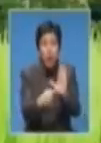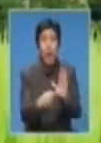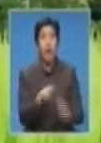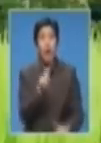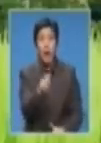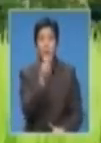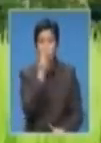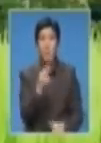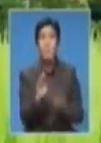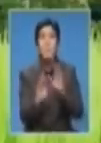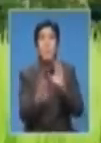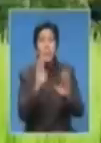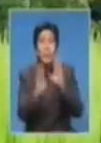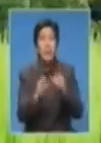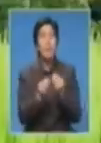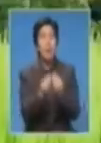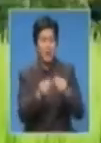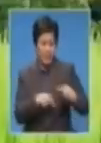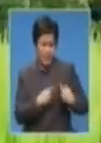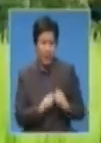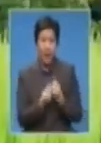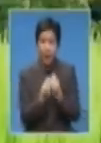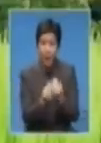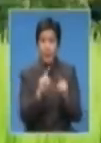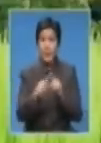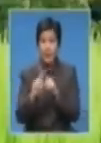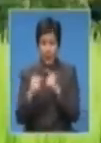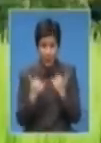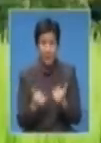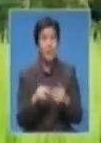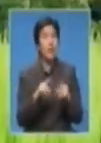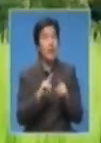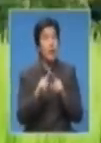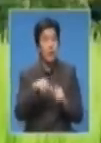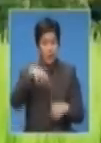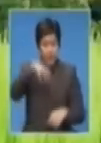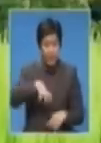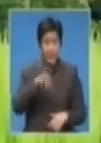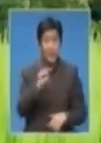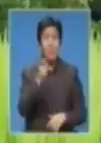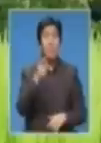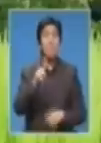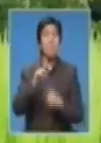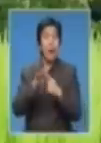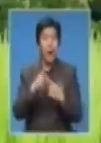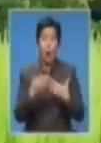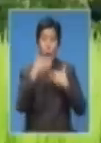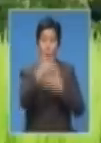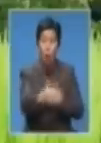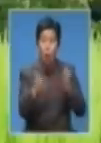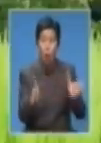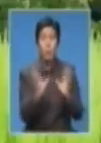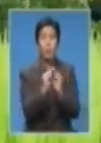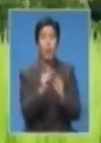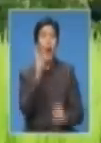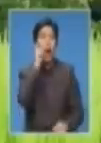พื่อจัดข้อเปรียบเทียบนะไม่ว่าจะไหนๆแล้วแต่ในแถลงการณ์ในสภาบ้างหรือพูดในห้องประชุมบ้างบางทีสื่อเขา